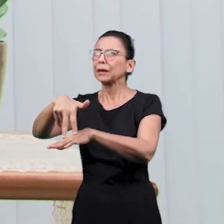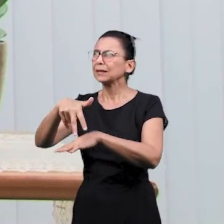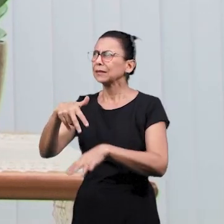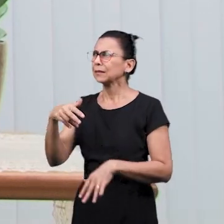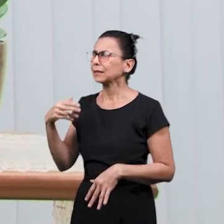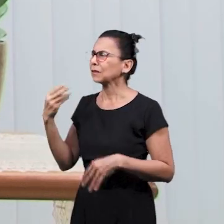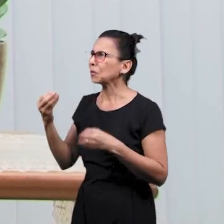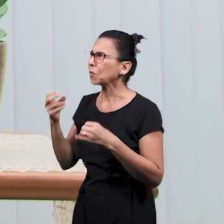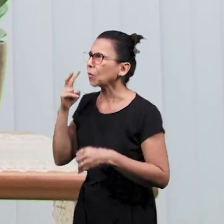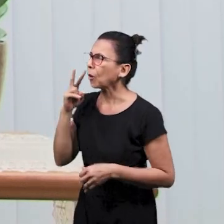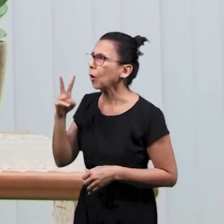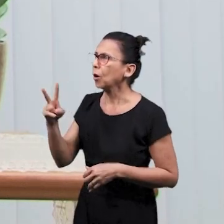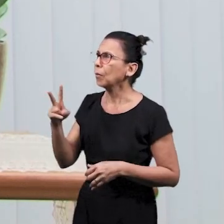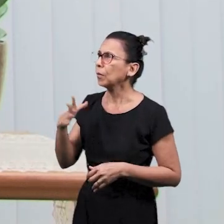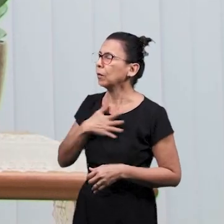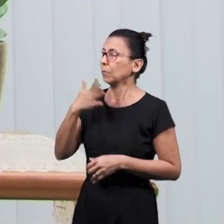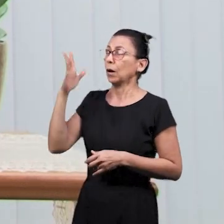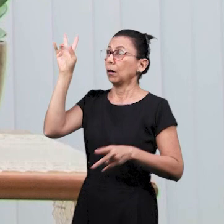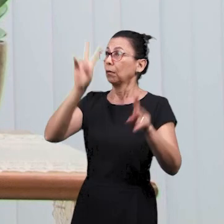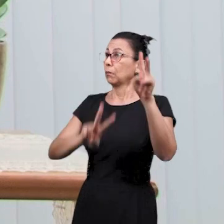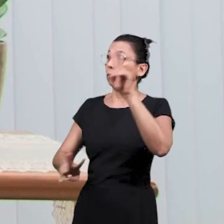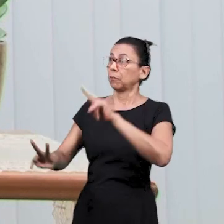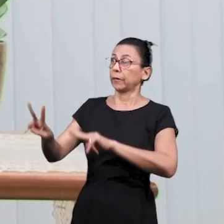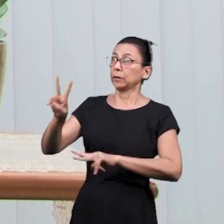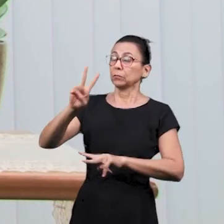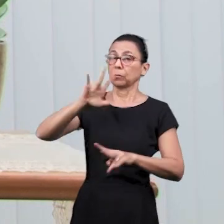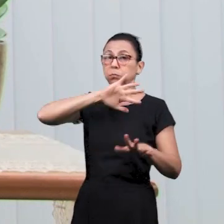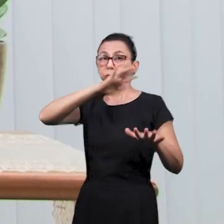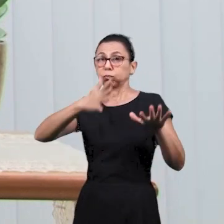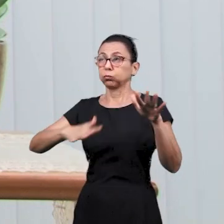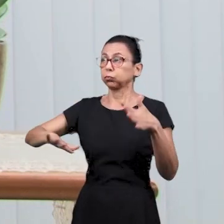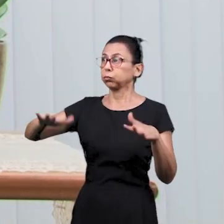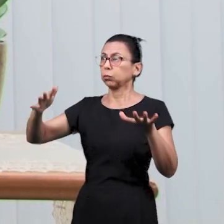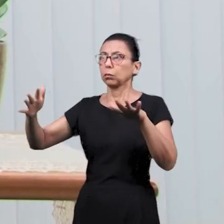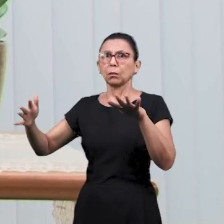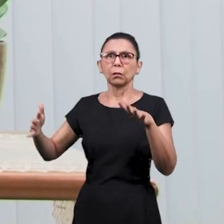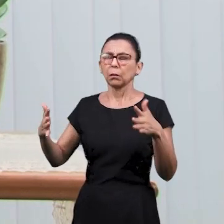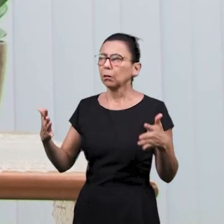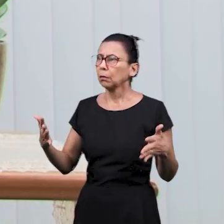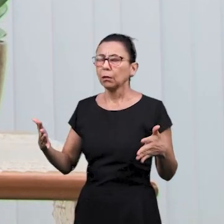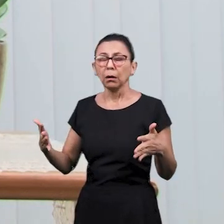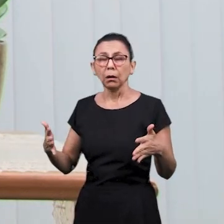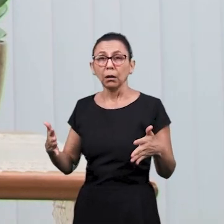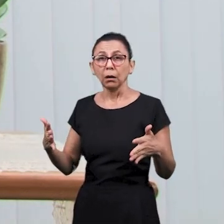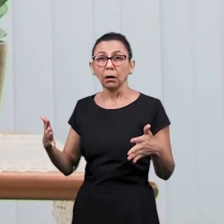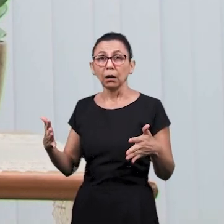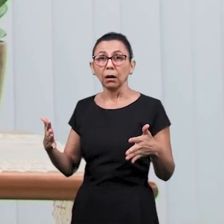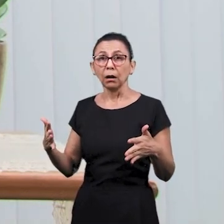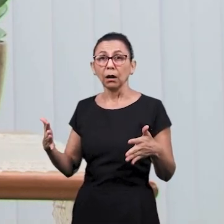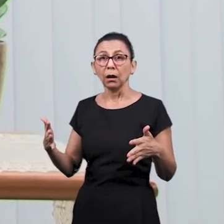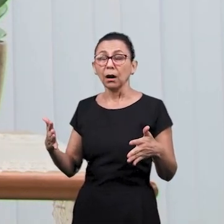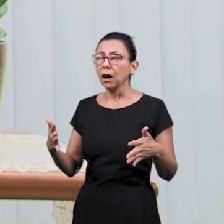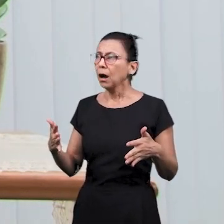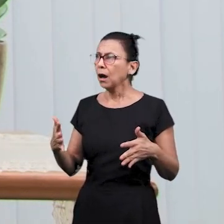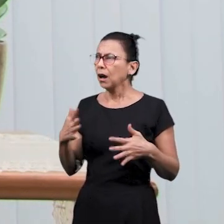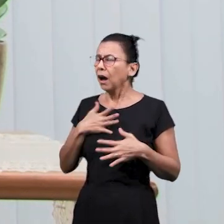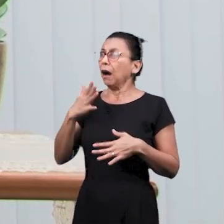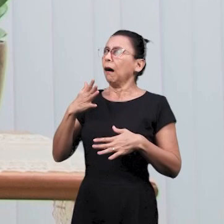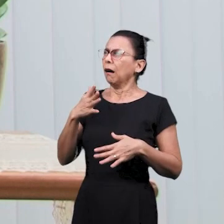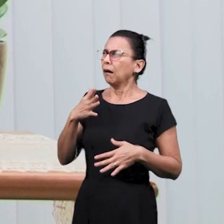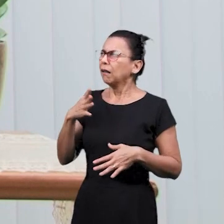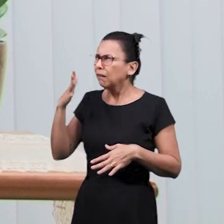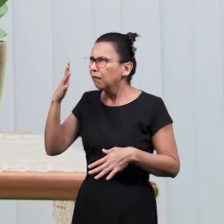в страхе, не страхе от волн, от шторма, но также страх от Иисуса, который шел к